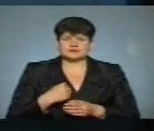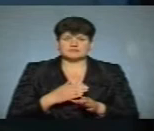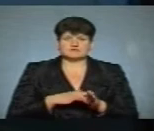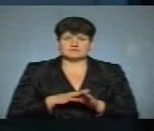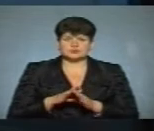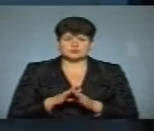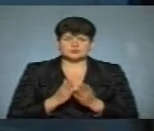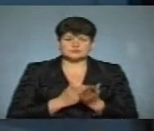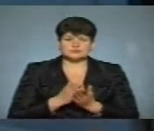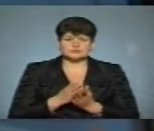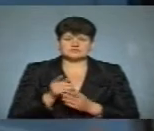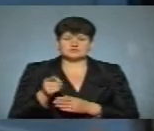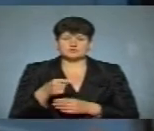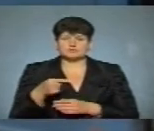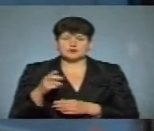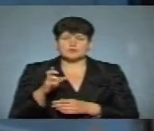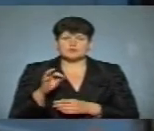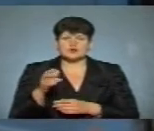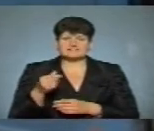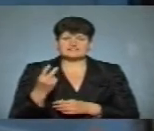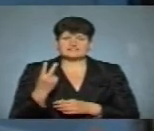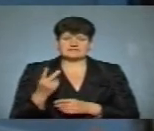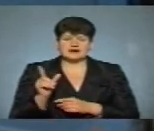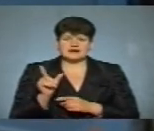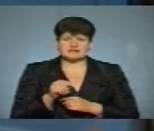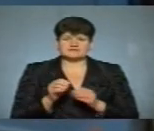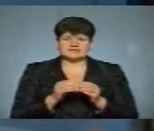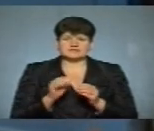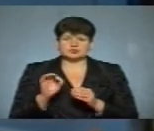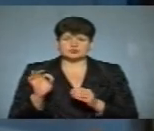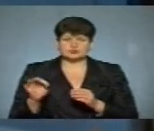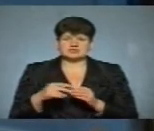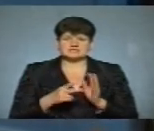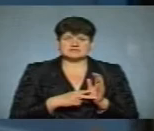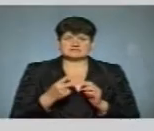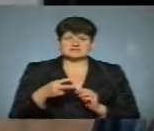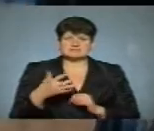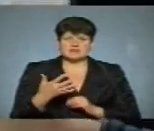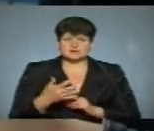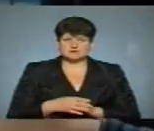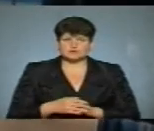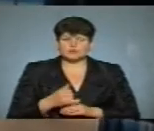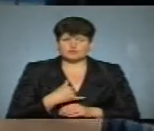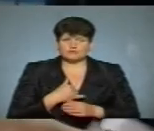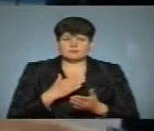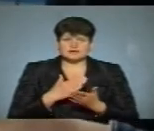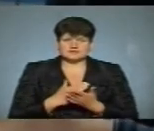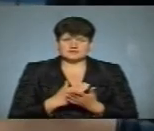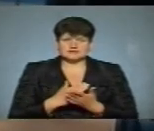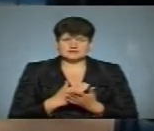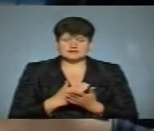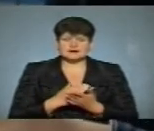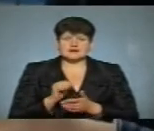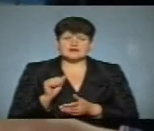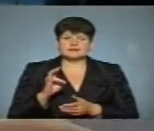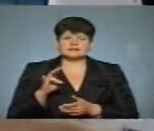маршрут «Тернопіль-Богатківці» два рейси – 10:00 і 17:25. У мене є